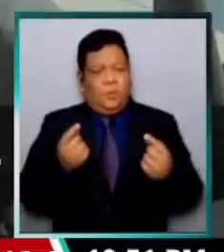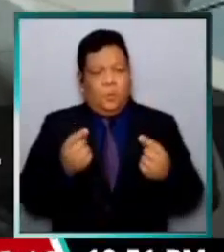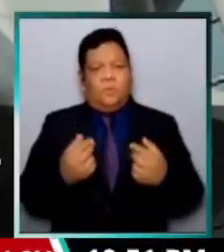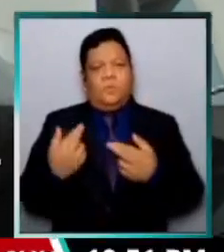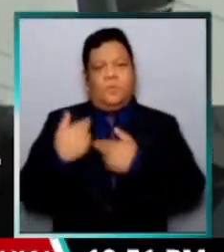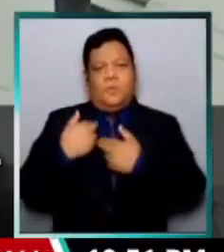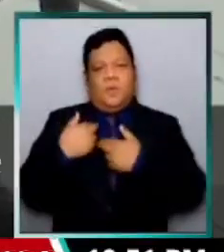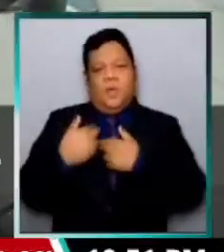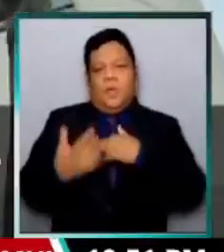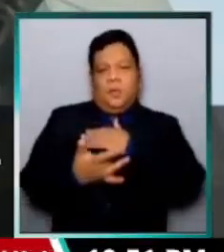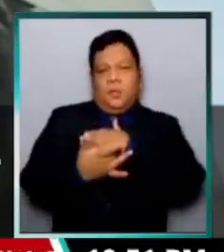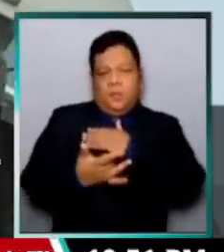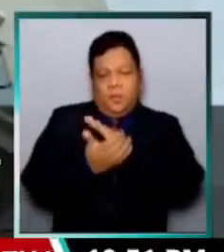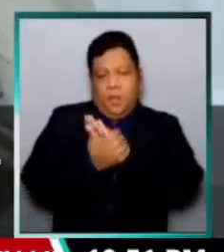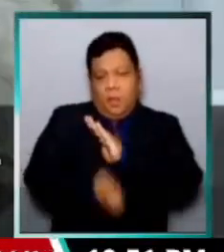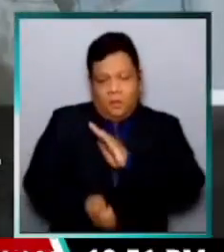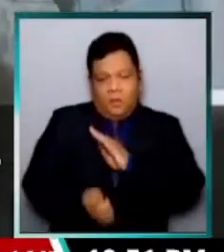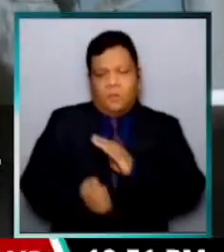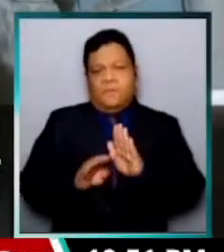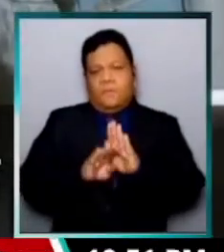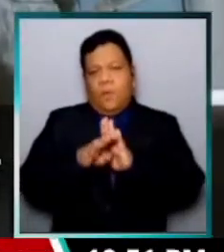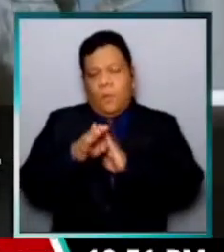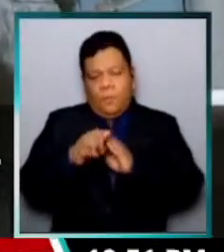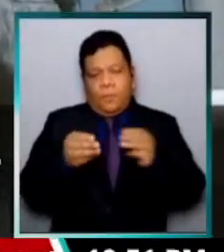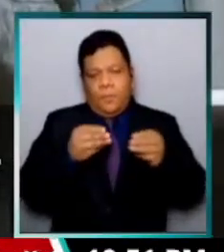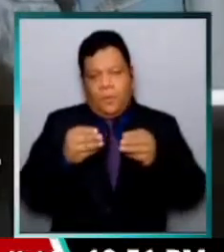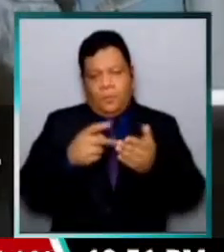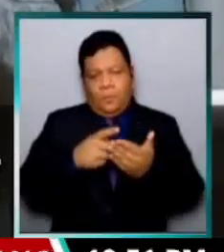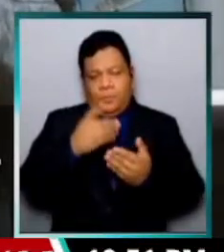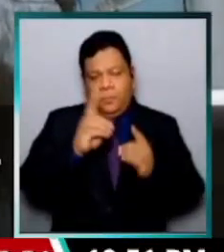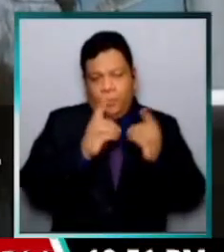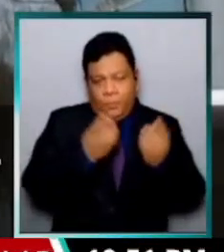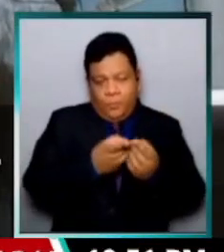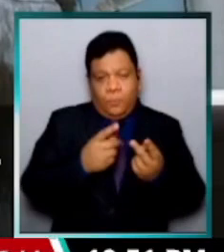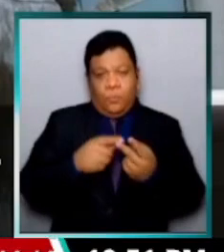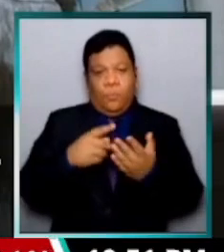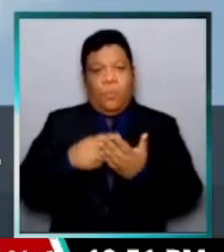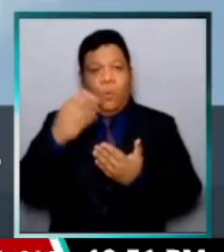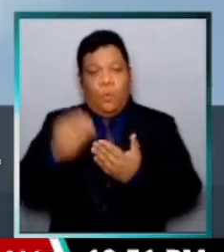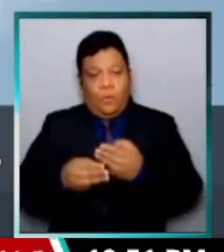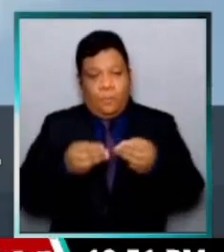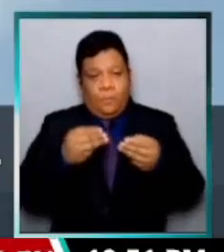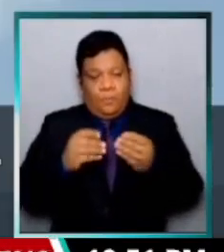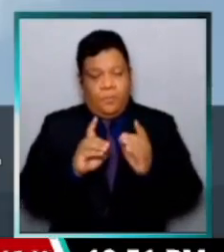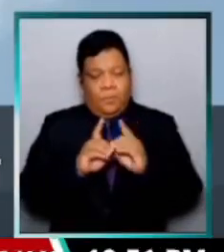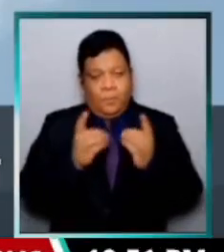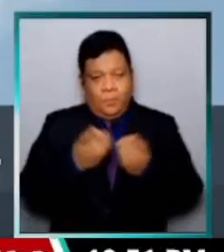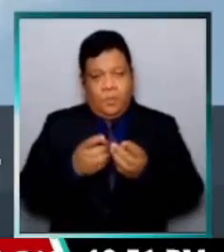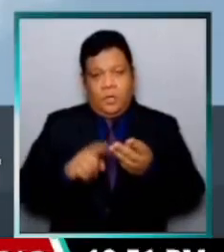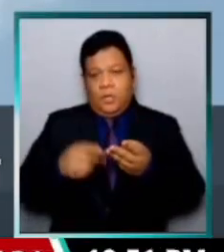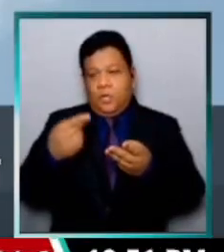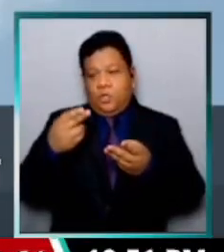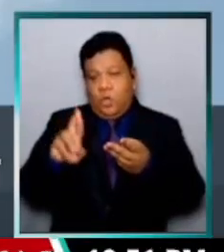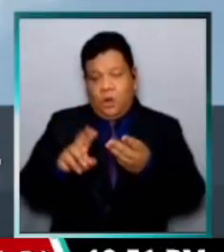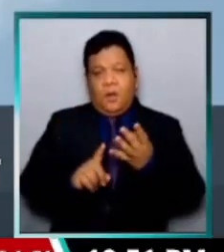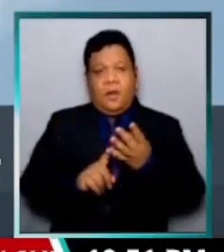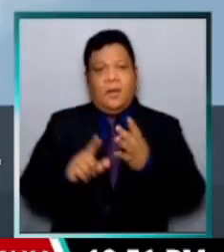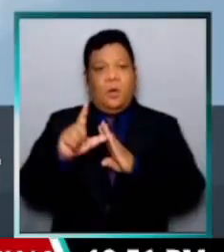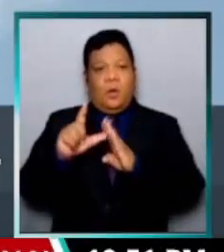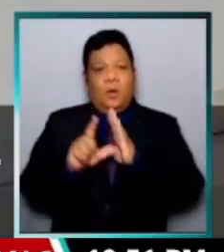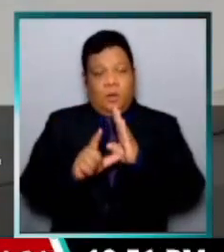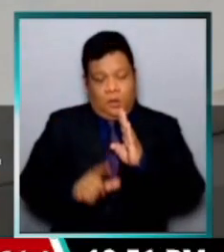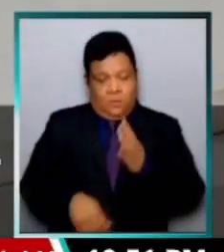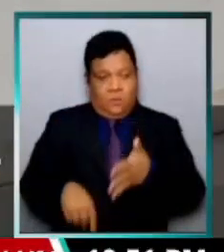Management Department, Program Management Department, Human Resources Department, Legal Department, Worldwide